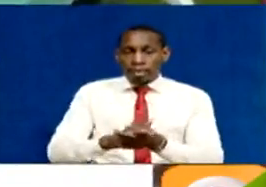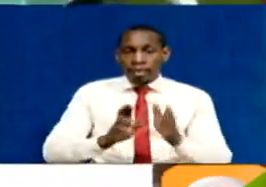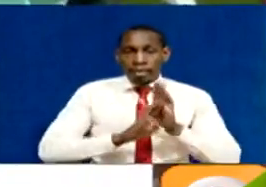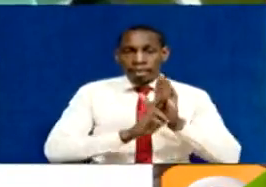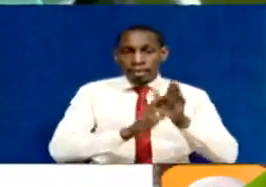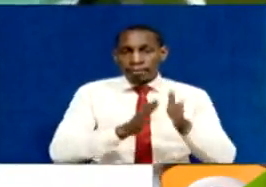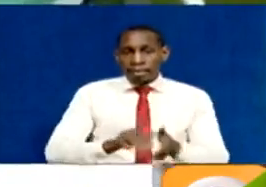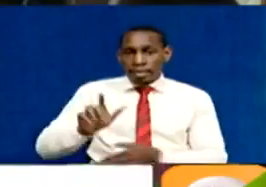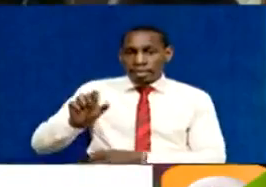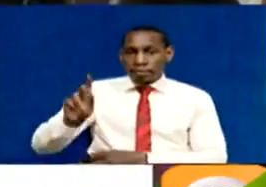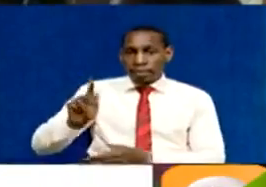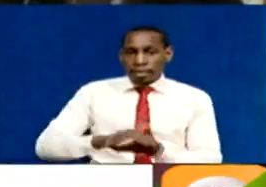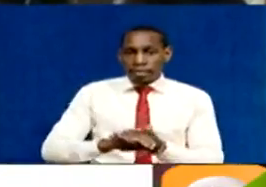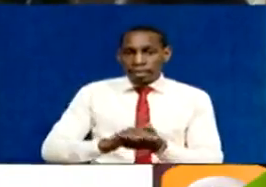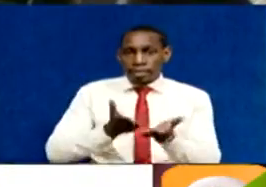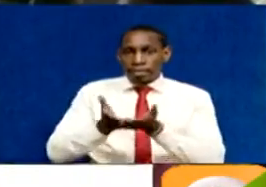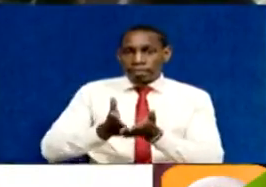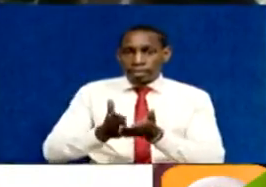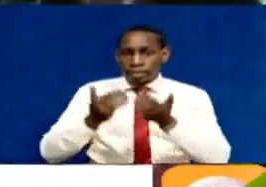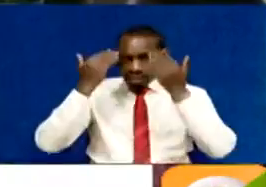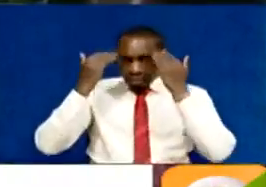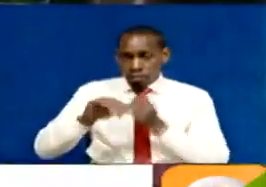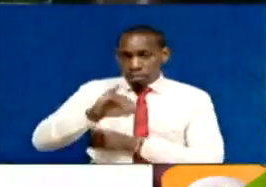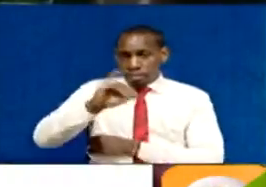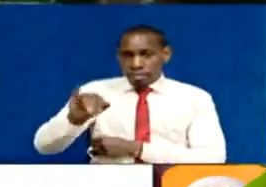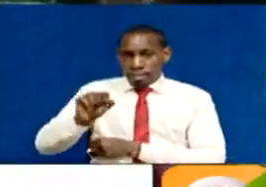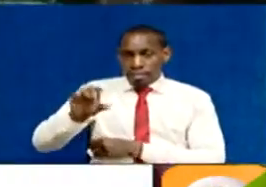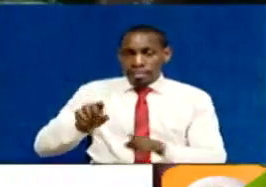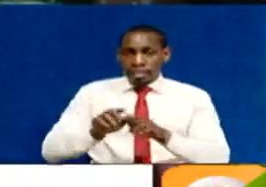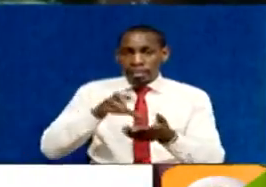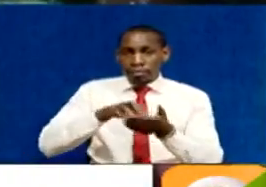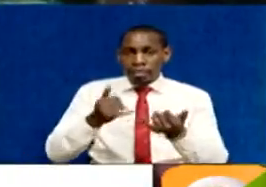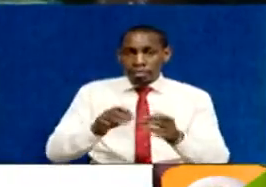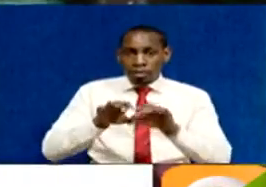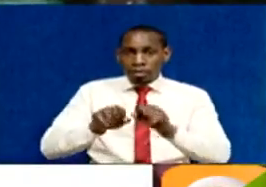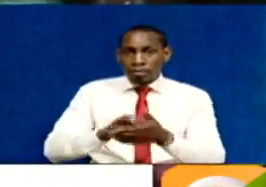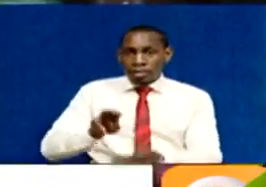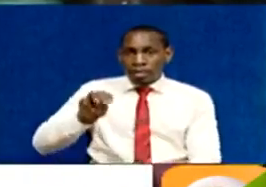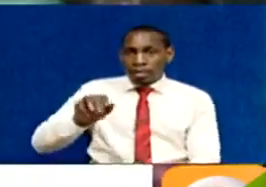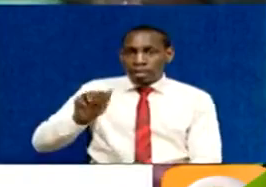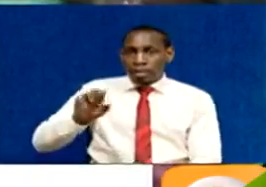LSK katika tume ya huduma kwa mahakama JSC, nafasi ambayo inashikiliwa na Macharia